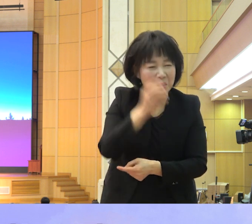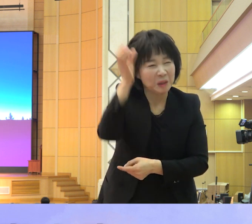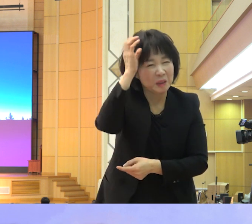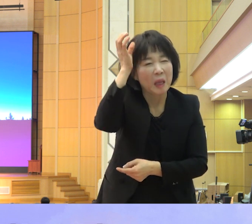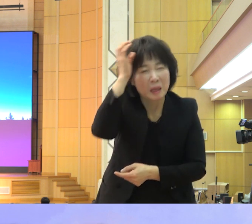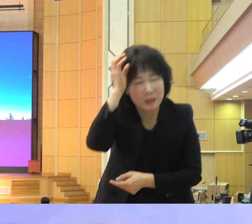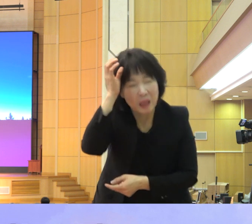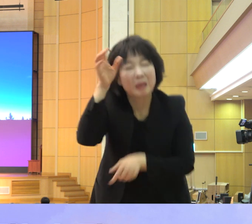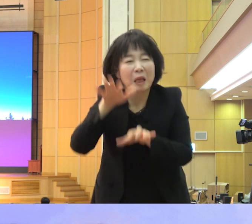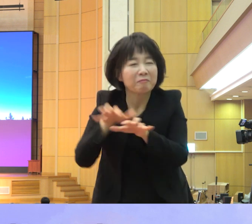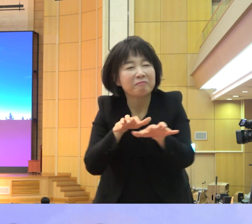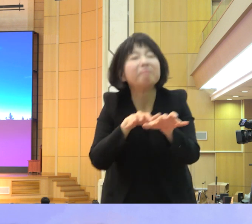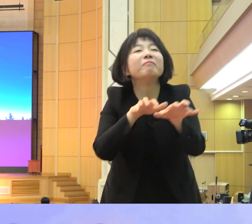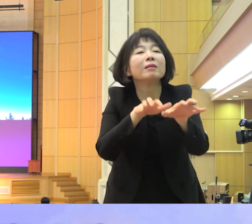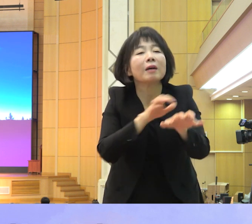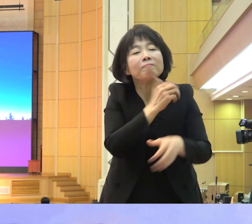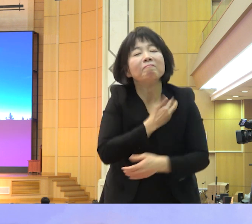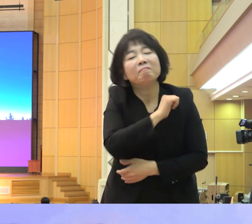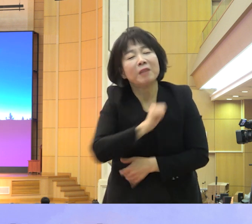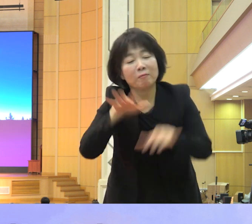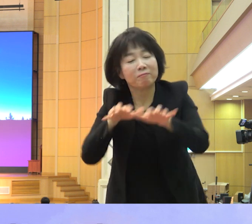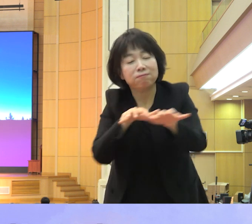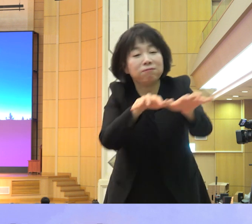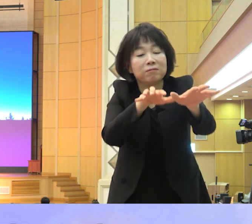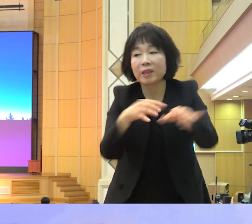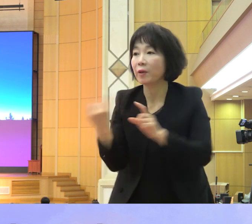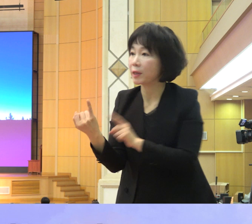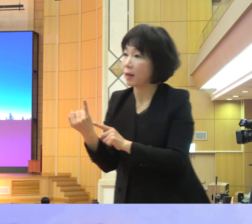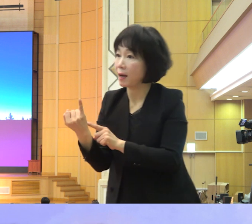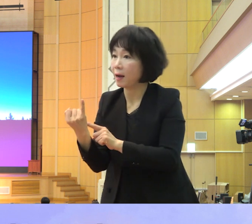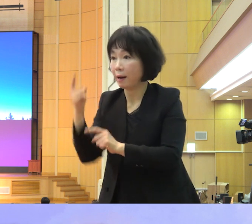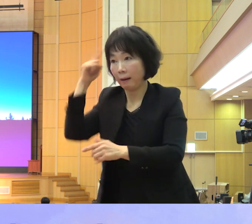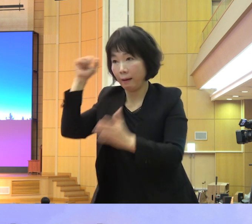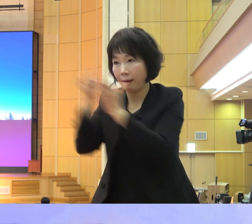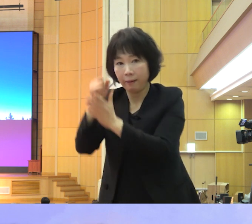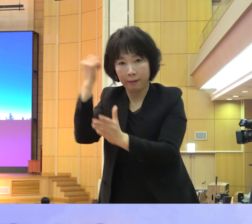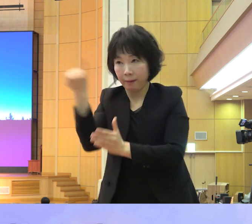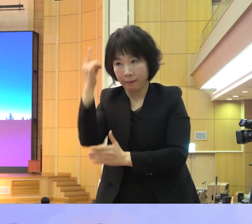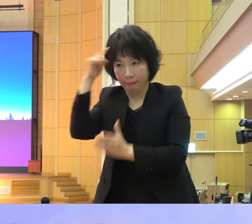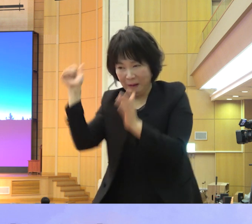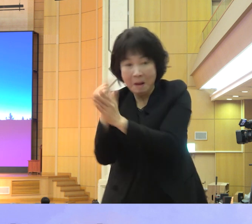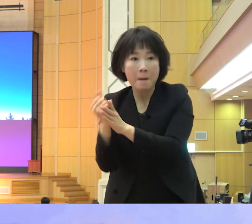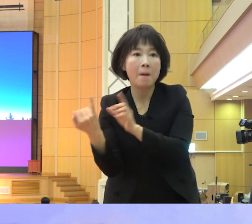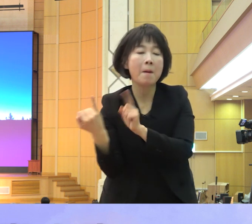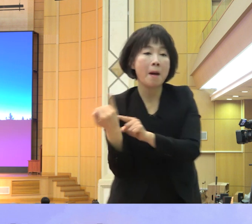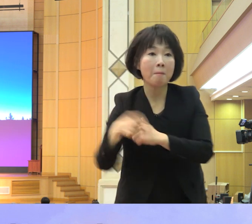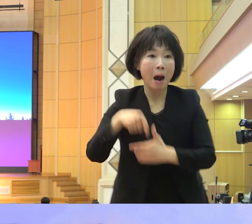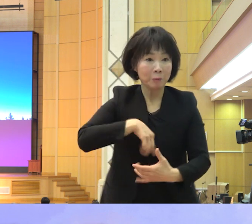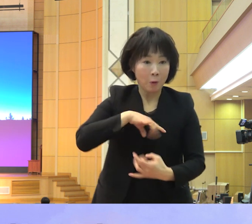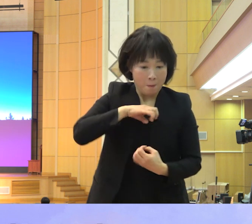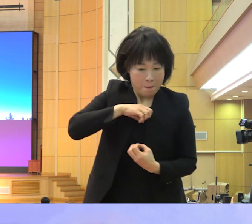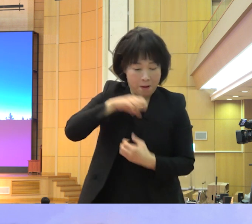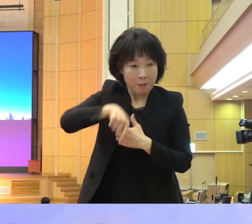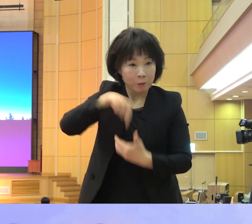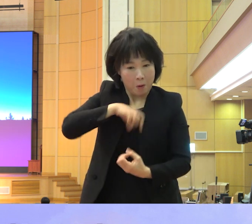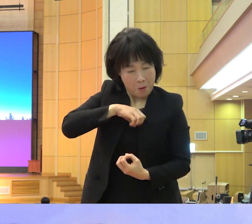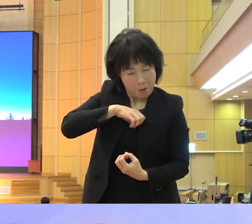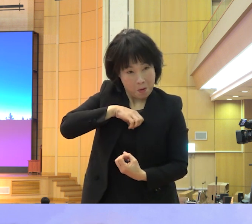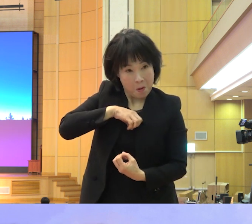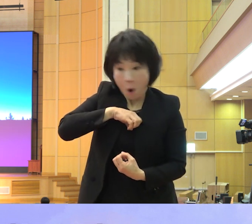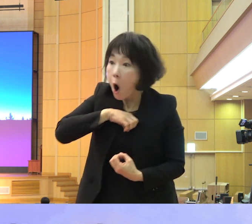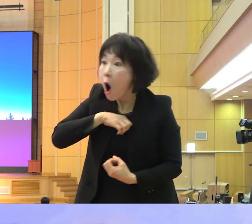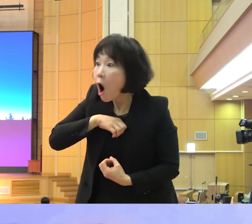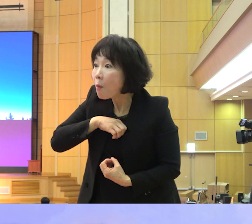고쳐주겠지라고 하는 믿음만 있어요. 근데 어떻습니까? 혈루증 여인은 마음속에